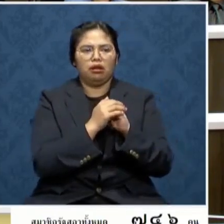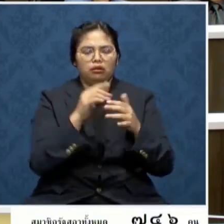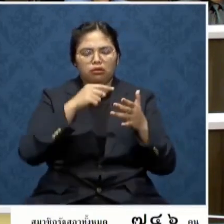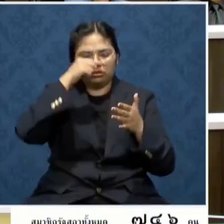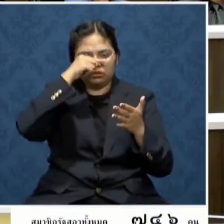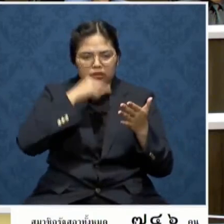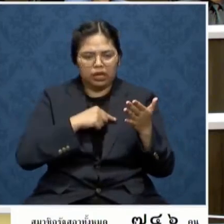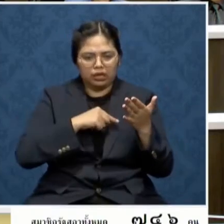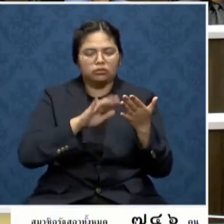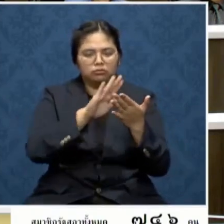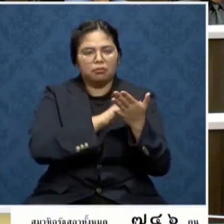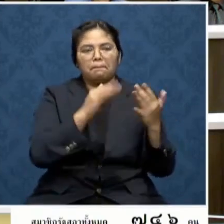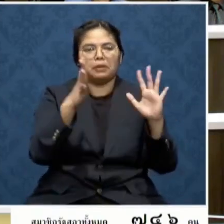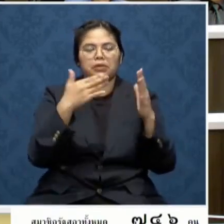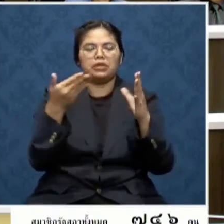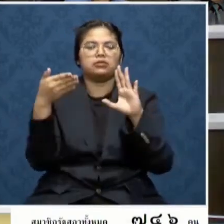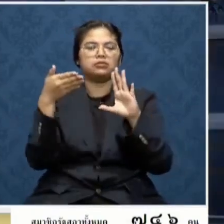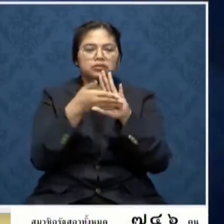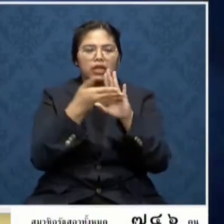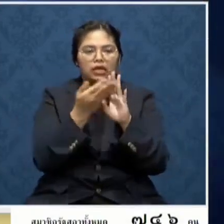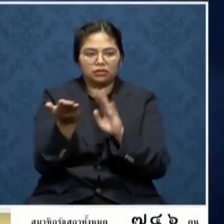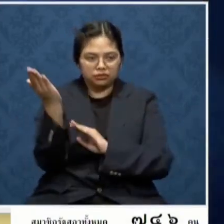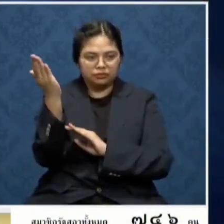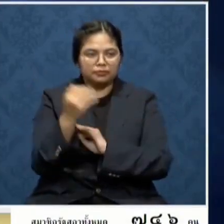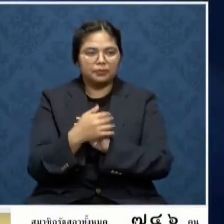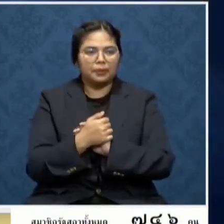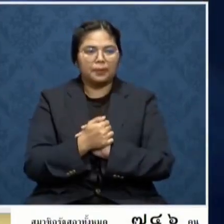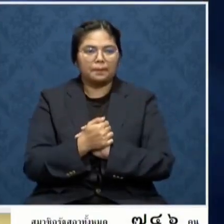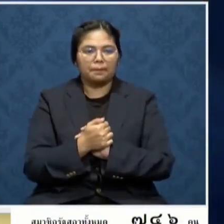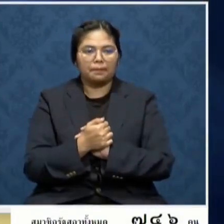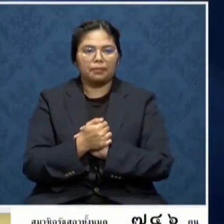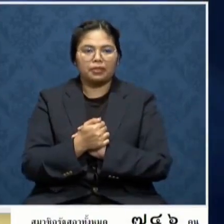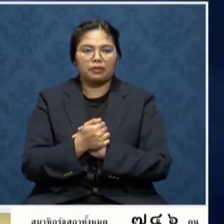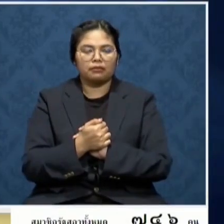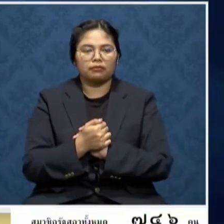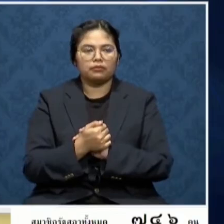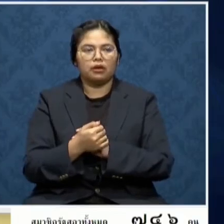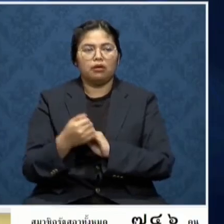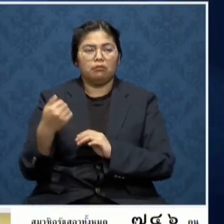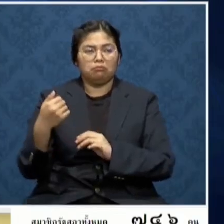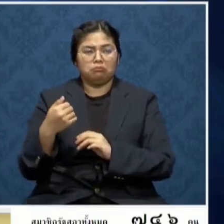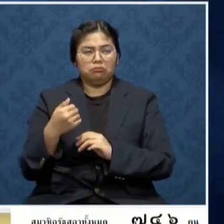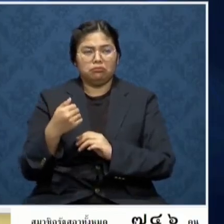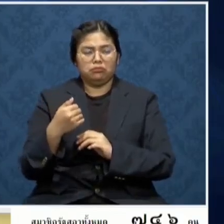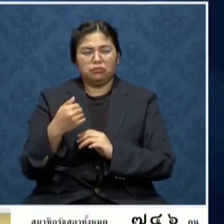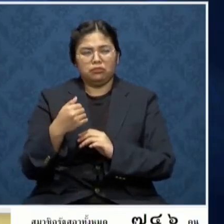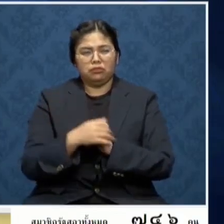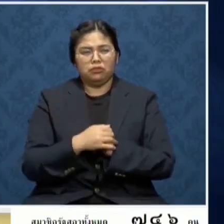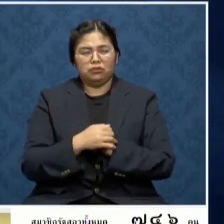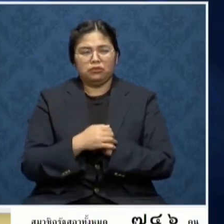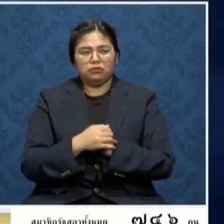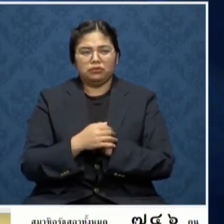ขอสไลด์ครับท่านประธานที่เคารพแทบจะทันทีที่พลเอกประยุทธ์จันทร์โอชาและพวก